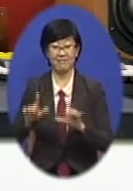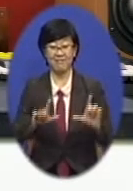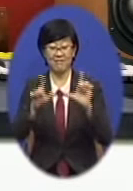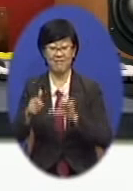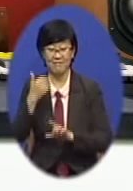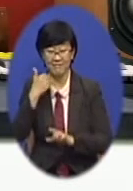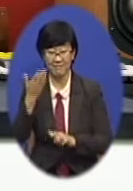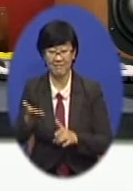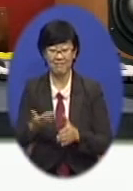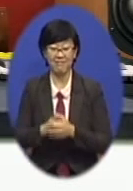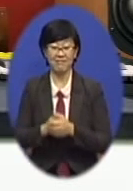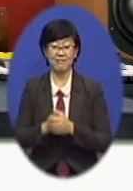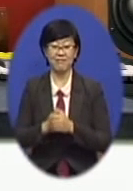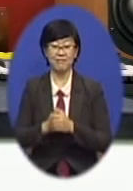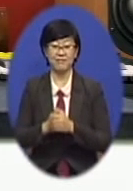사시는 누구십니까?